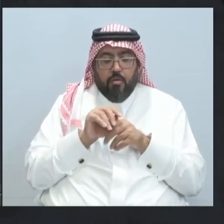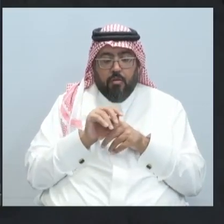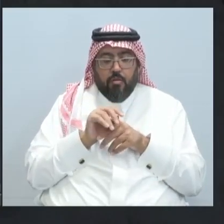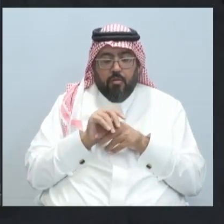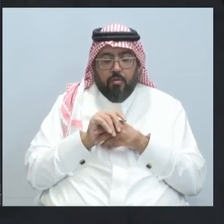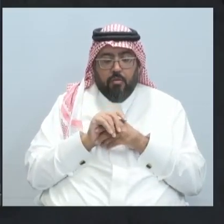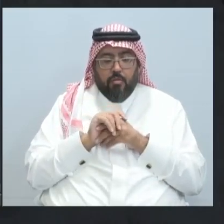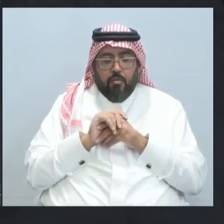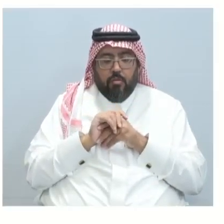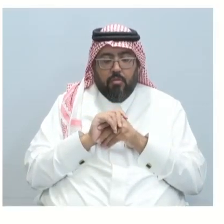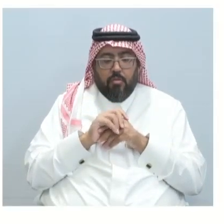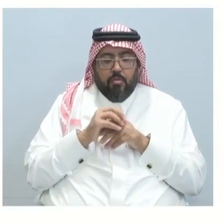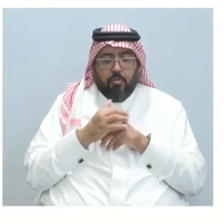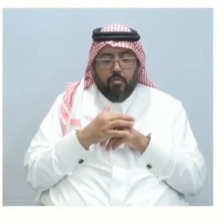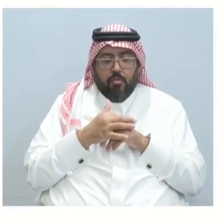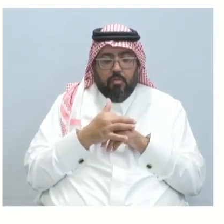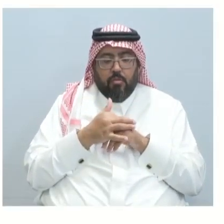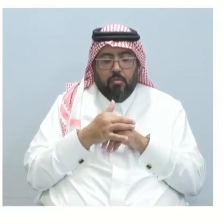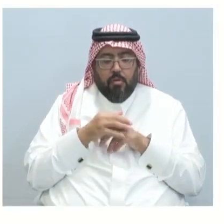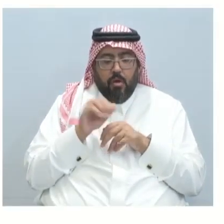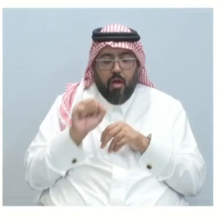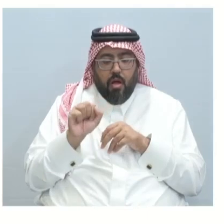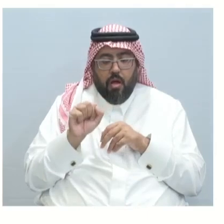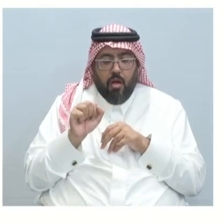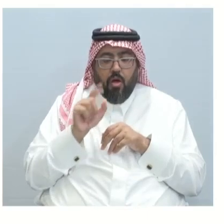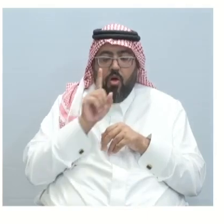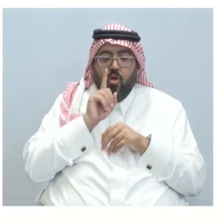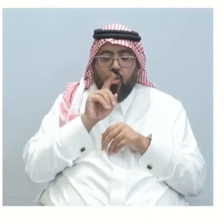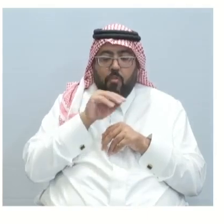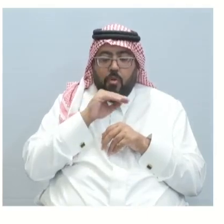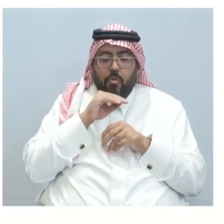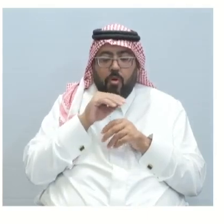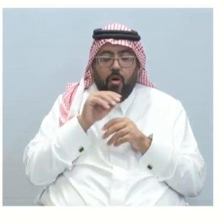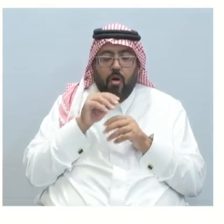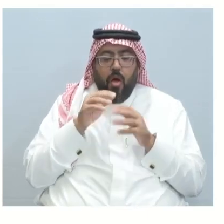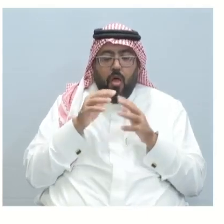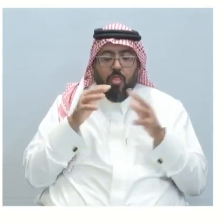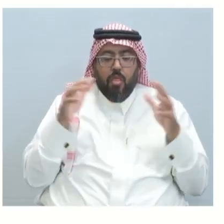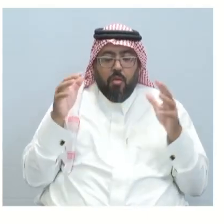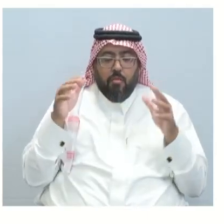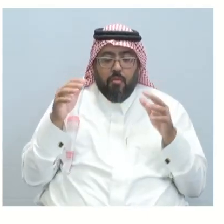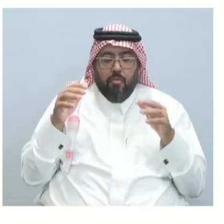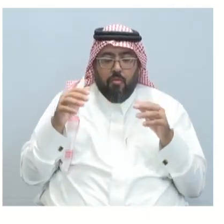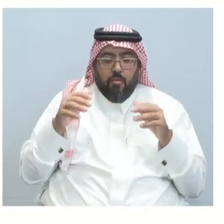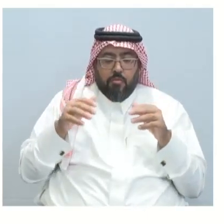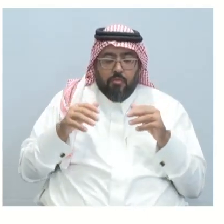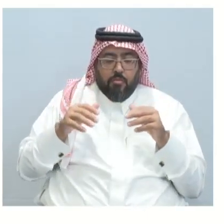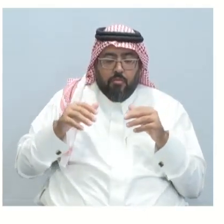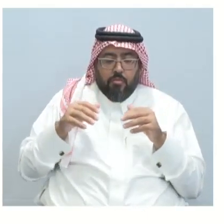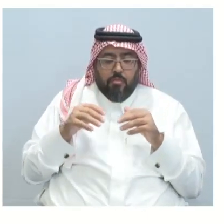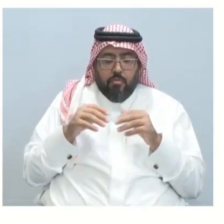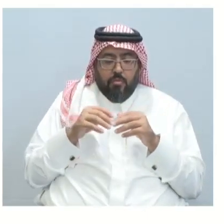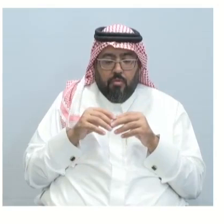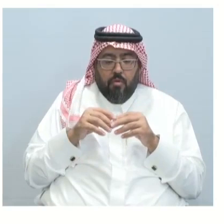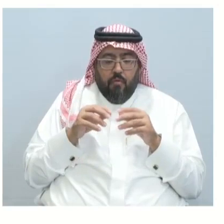الحديث احسنتم اولا حق الوالدين حق عظيم وهو ما ذكرنا قبل قليل فحق الوالدين